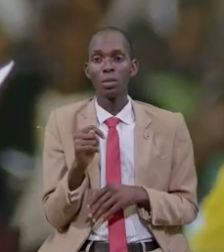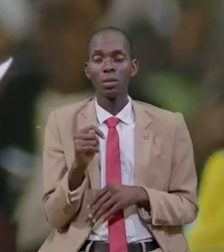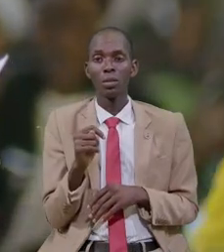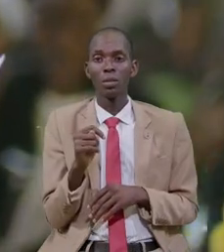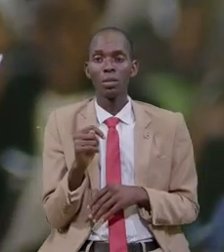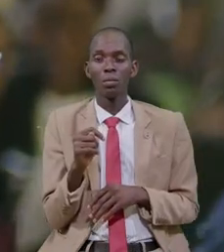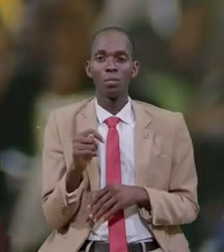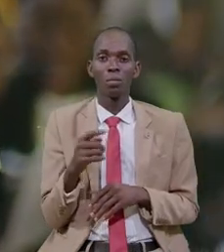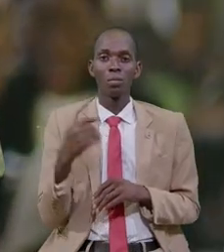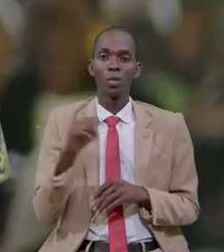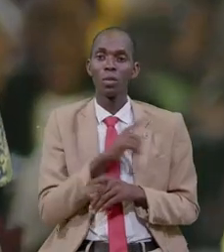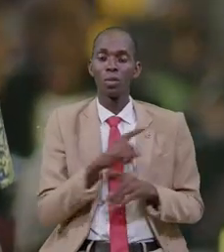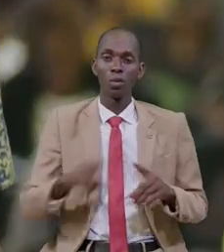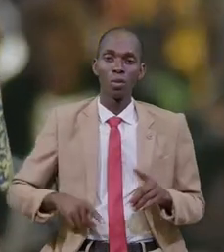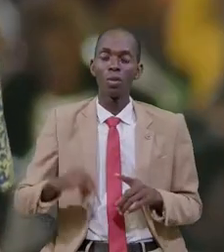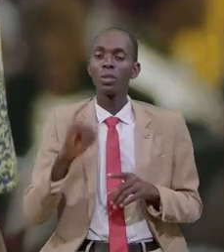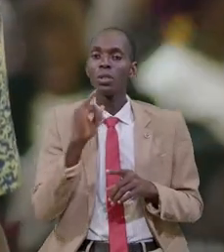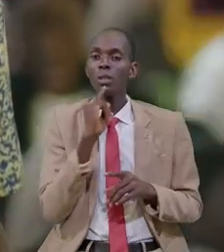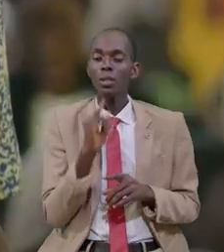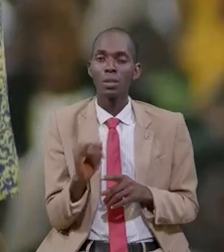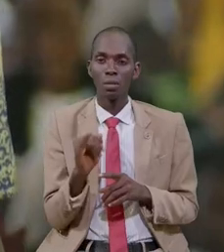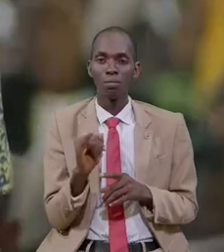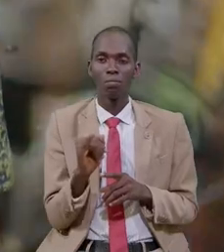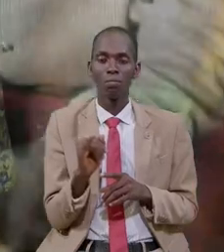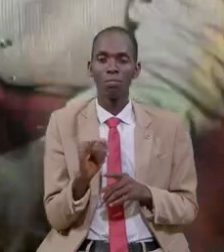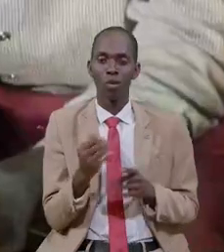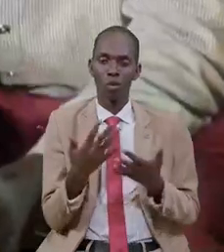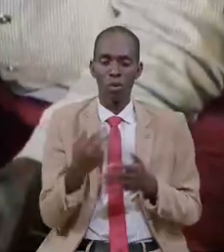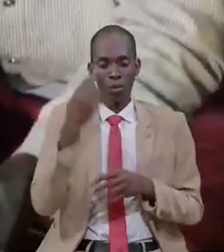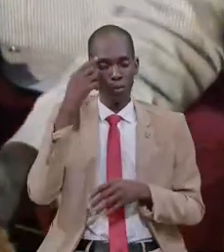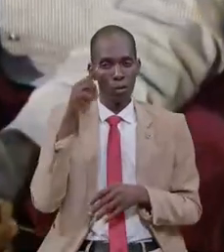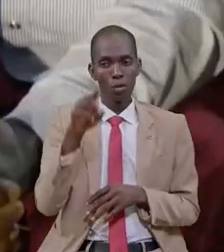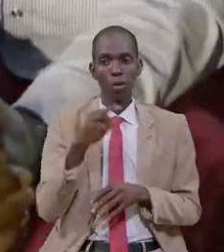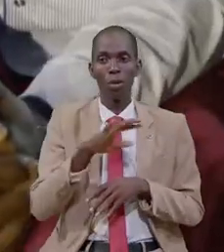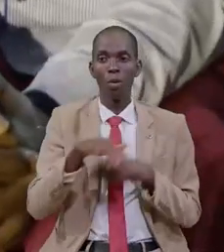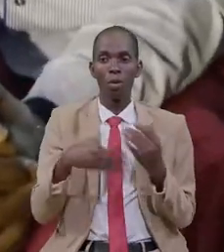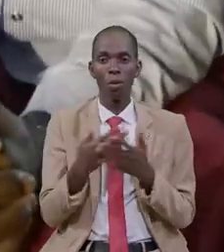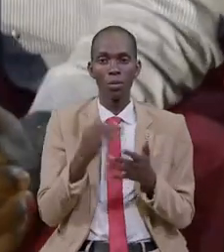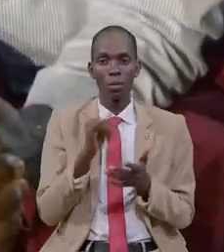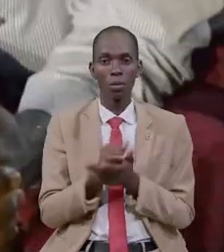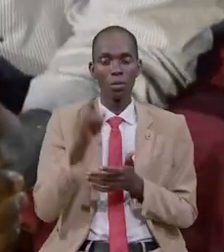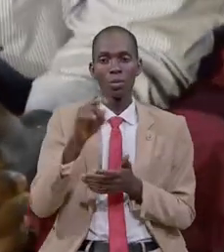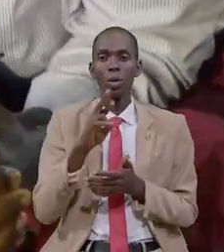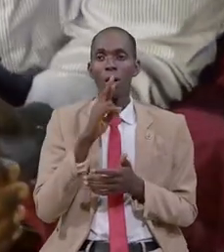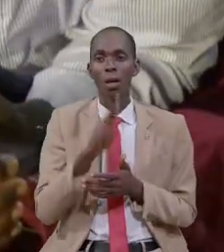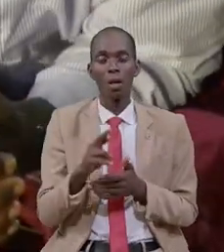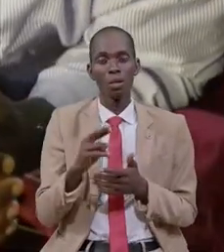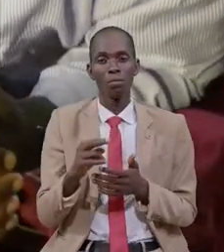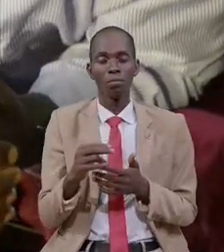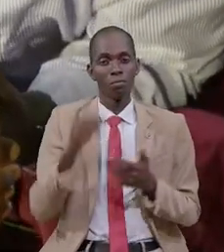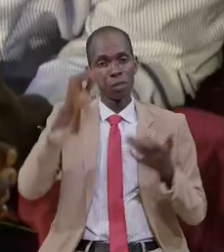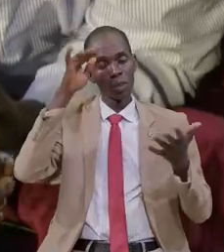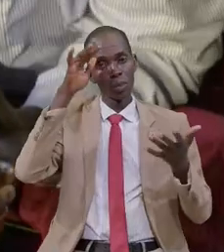Et ce que tu cherches depuis, que tu espères depuis, tu vas l'obtenir ce soir au nom de